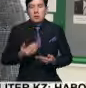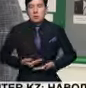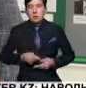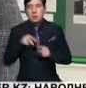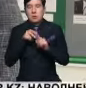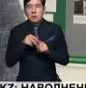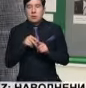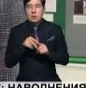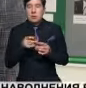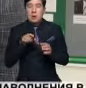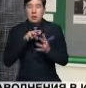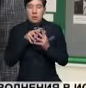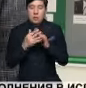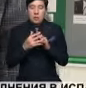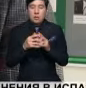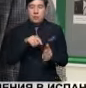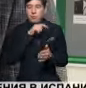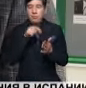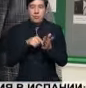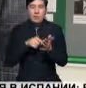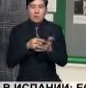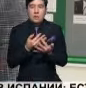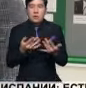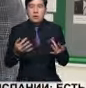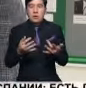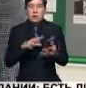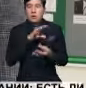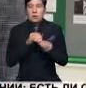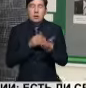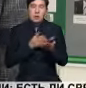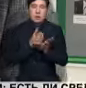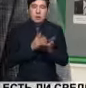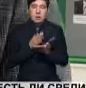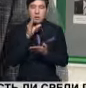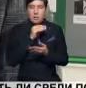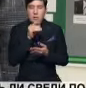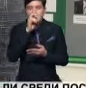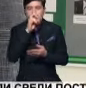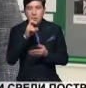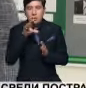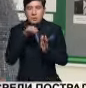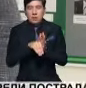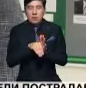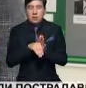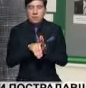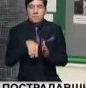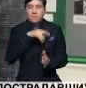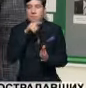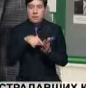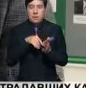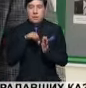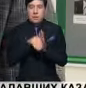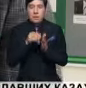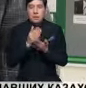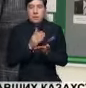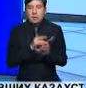оставаться. Для решения актуальных вопросов будет вестись системная работа с соответствующими государственными органами. Все вопросы возьмут на контроль.